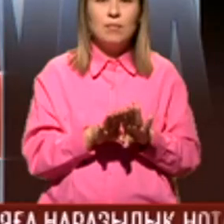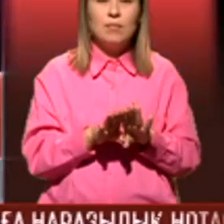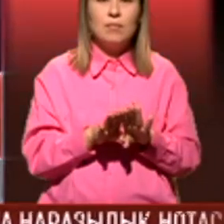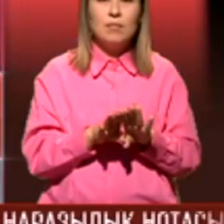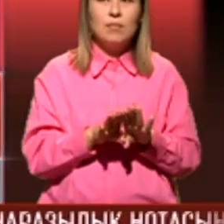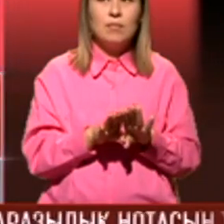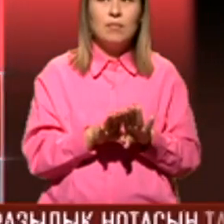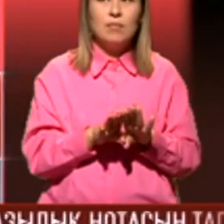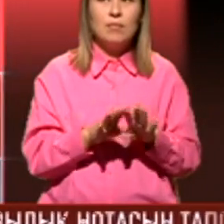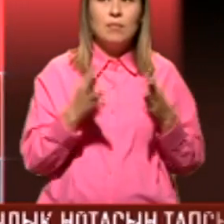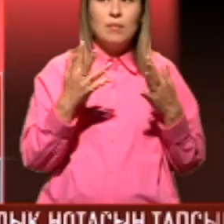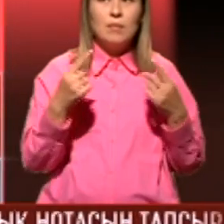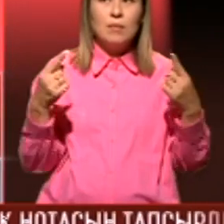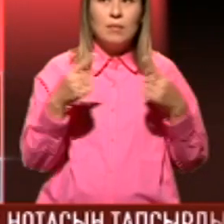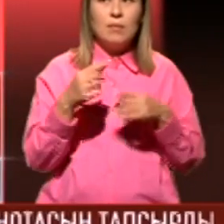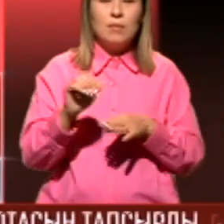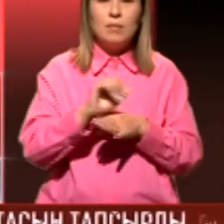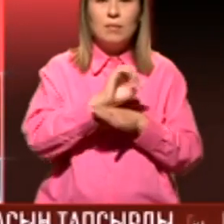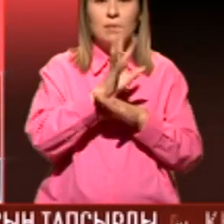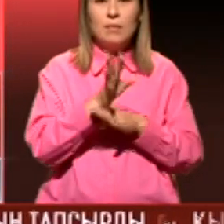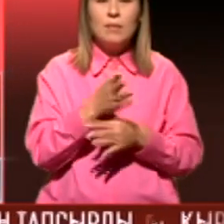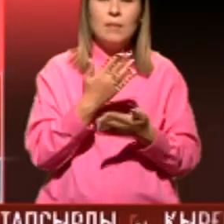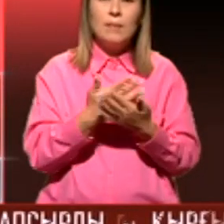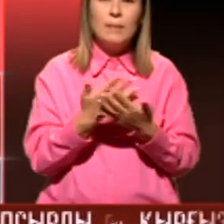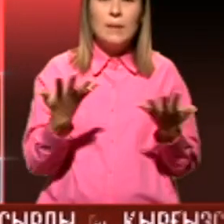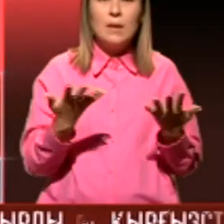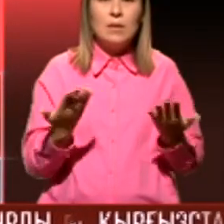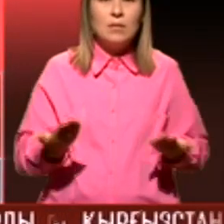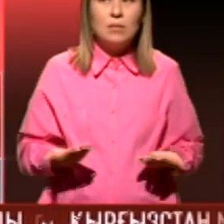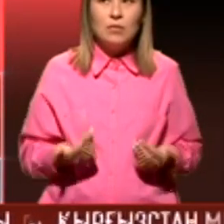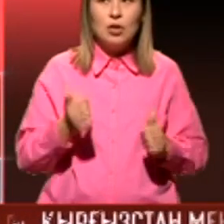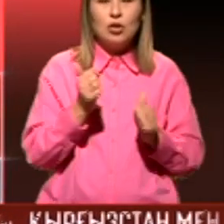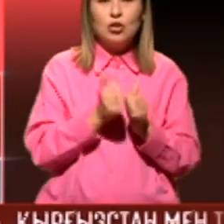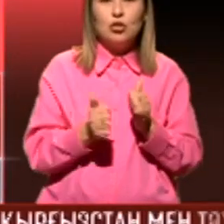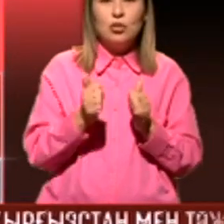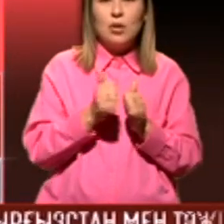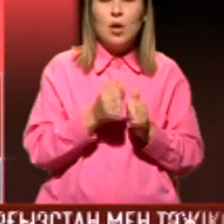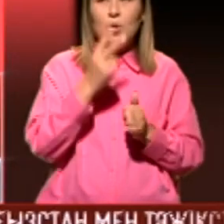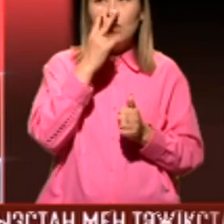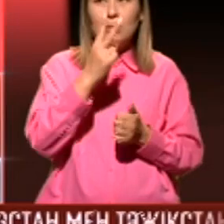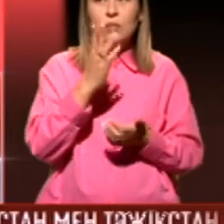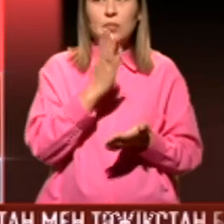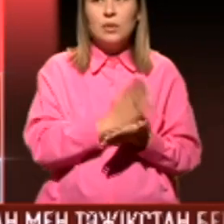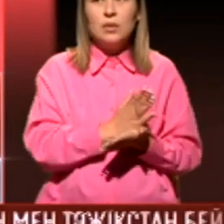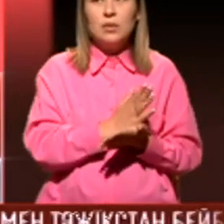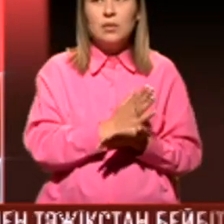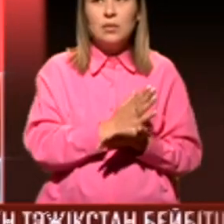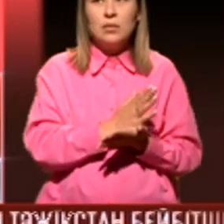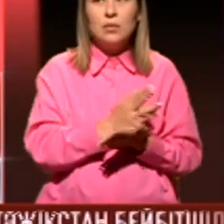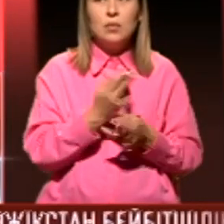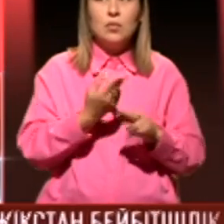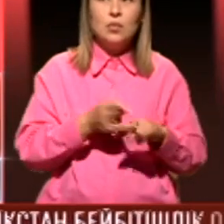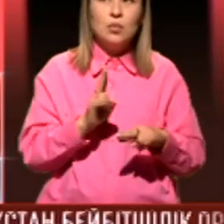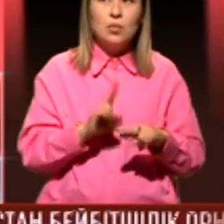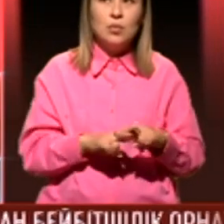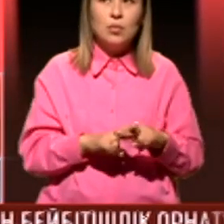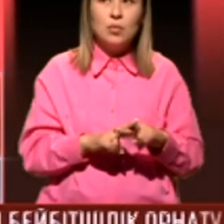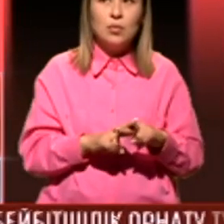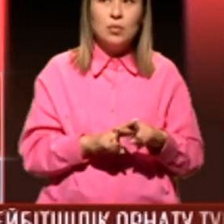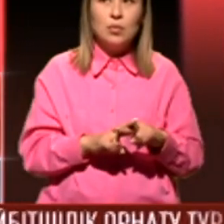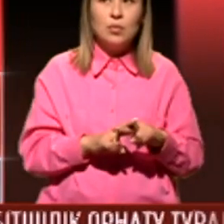тұрғысынан қаншалықты қамтылып жатқан және қандай жағдай болып жатқан күн сайын көріп жатырмыз, көріп отырмыз. Сондықтан да